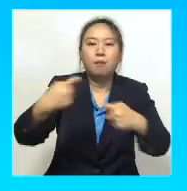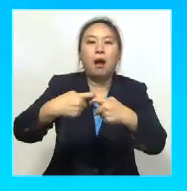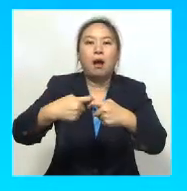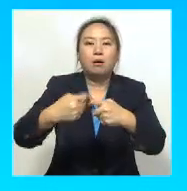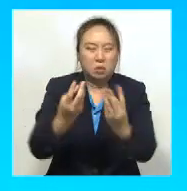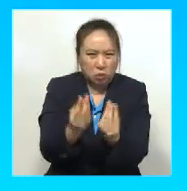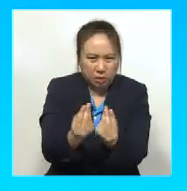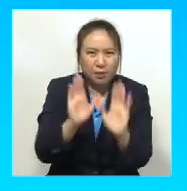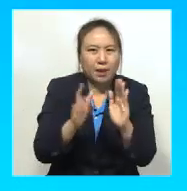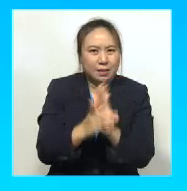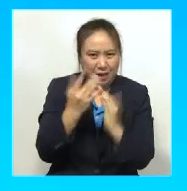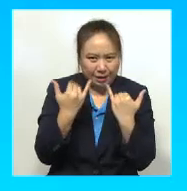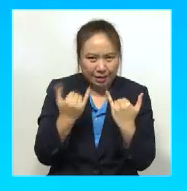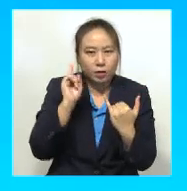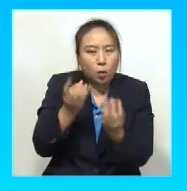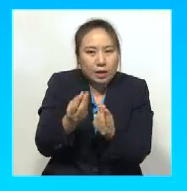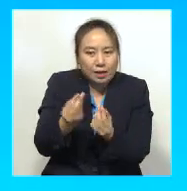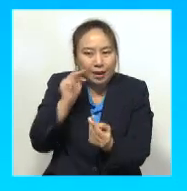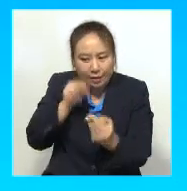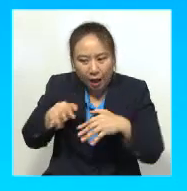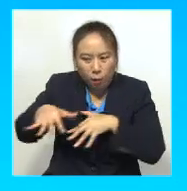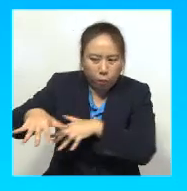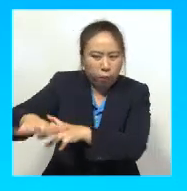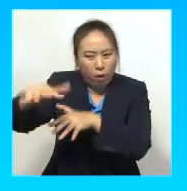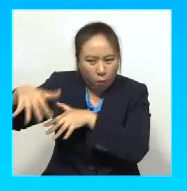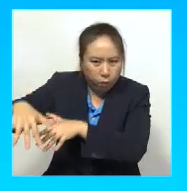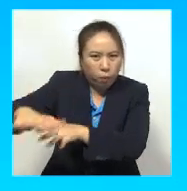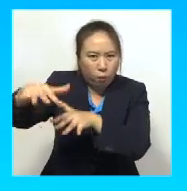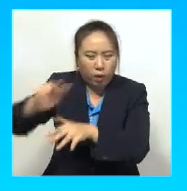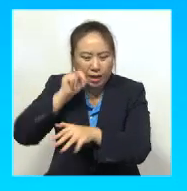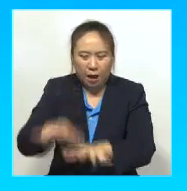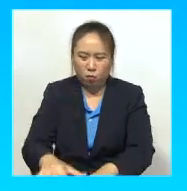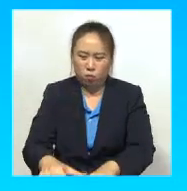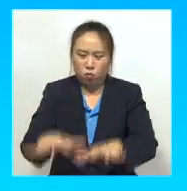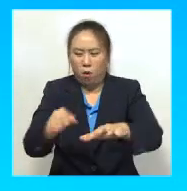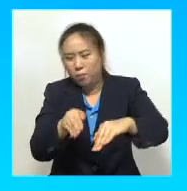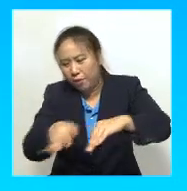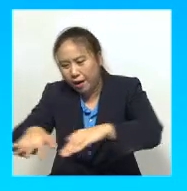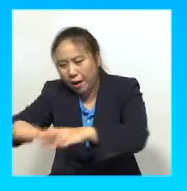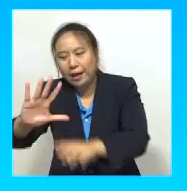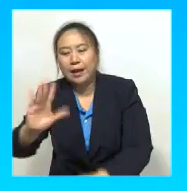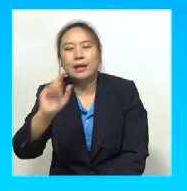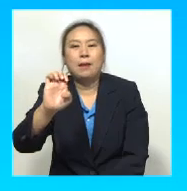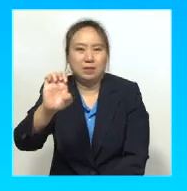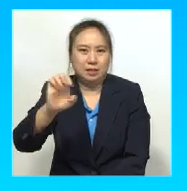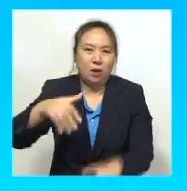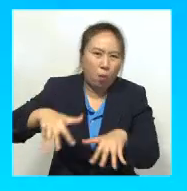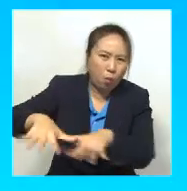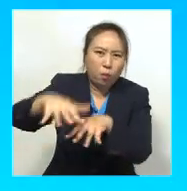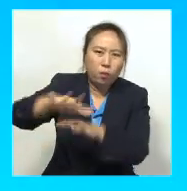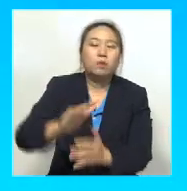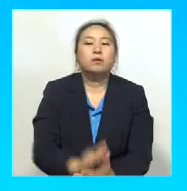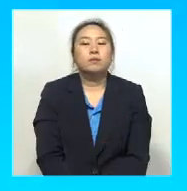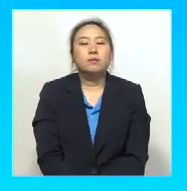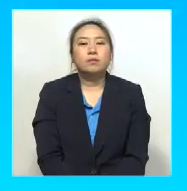มาณ1สัปดาห์นี้เราต้องเร่งทำการระบายน้ำจากลำยางที่ท่วมขังอยู่ให้ออกน้ำชีให้เร็วที่สุด วิธีการเร่งระบายเรา